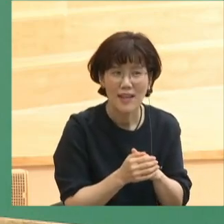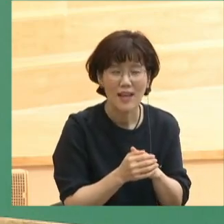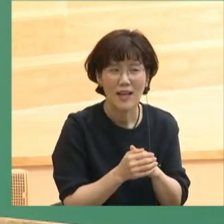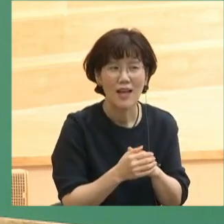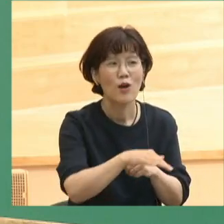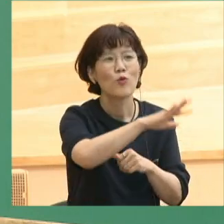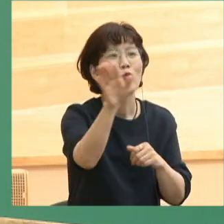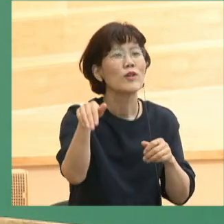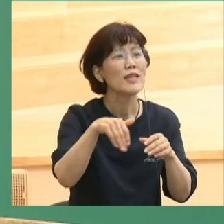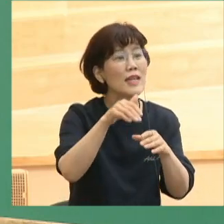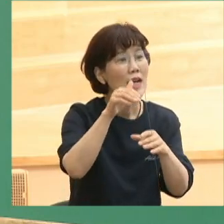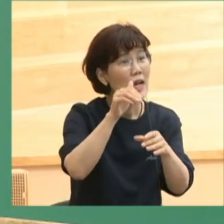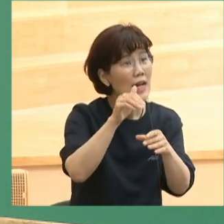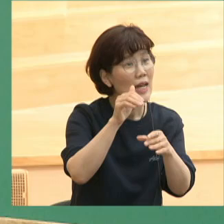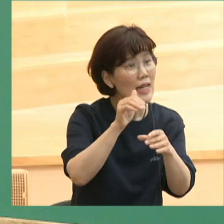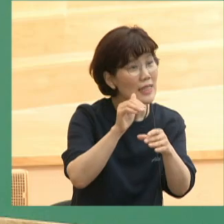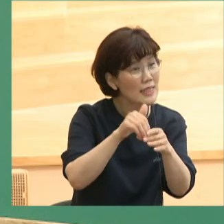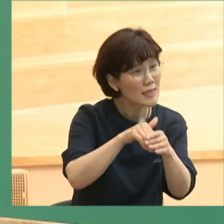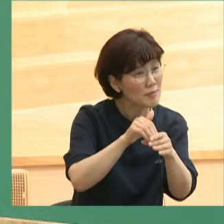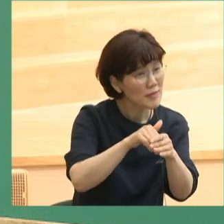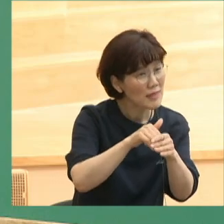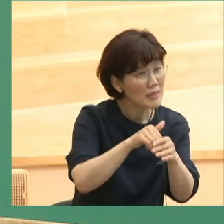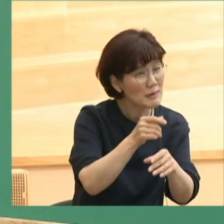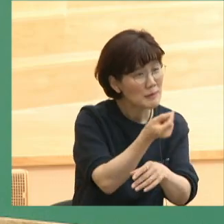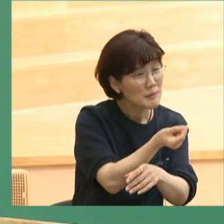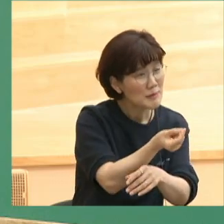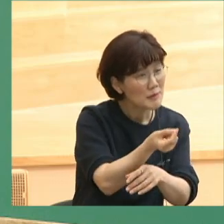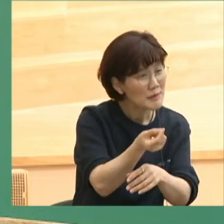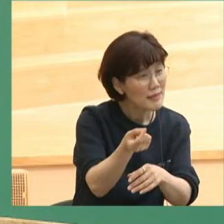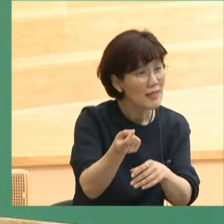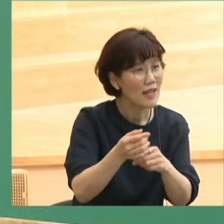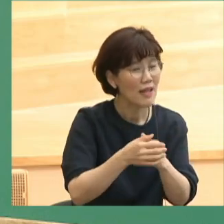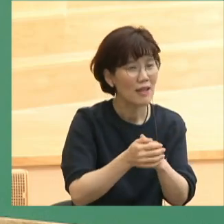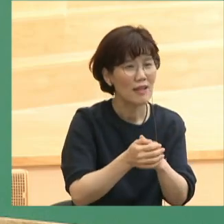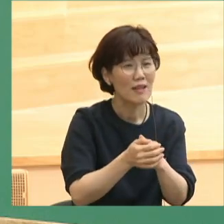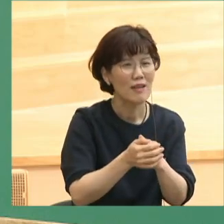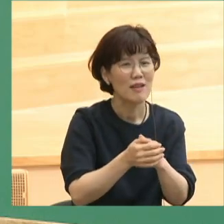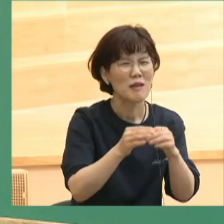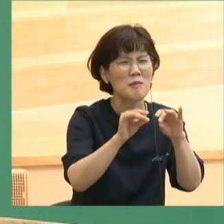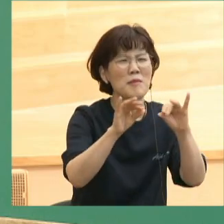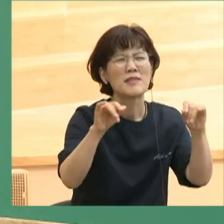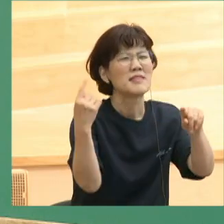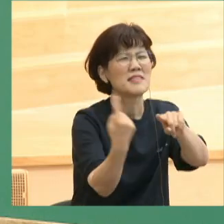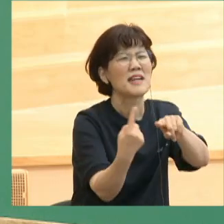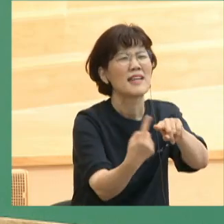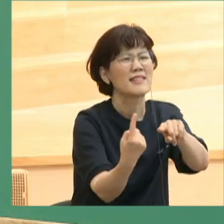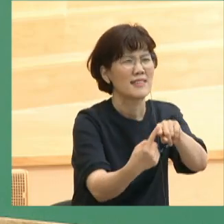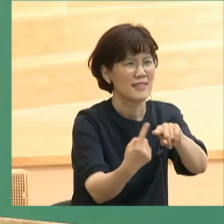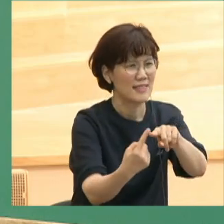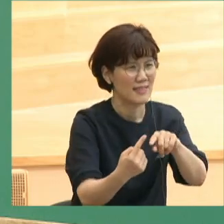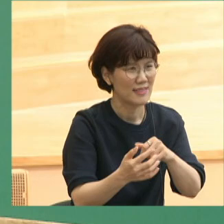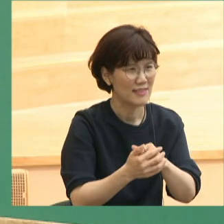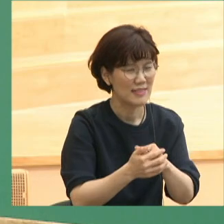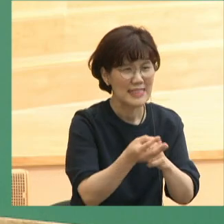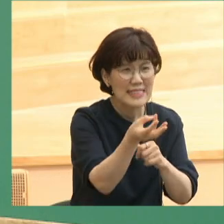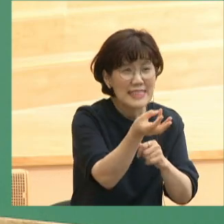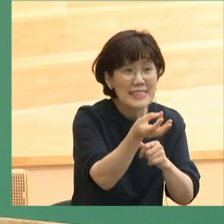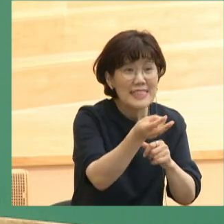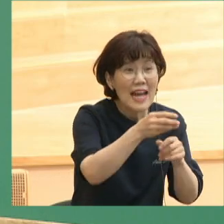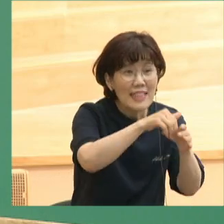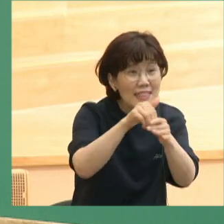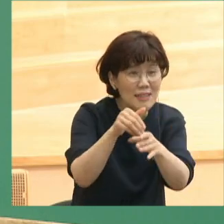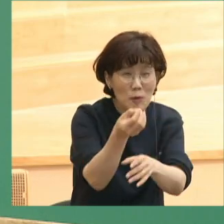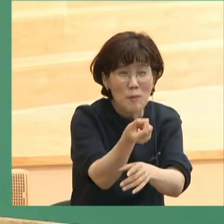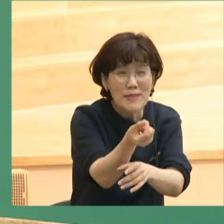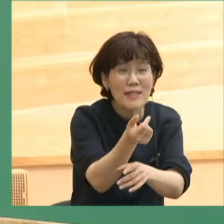여러분 우리가 심는 씨들은 다 잔잔한 그냥 후불면 날아가는 먼지 같은 게 다 씨앗들입니다. 그렇죠? 온